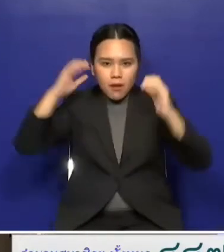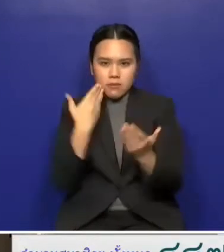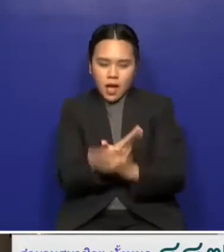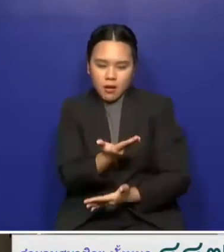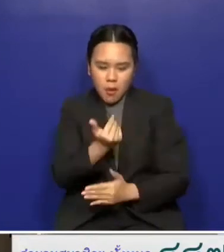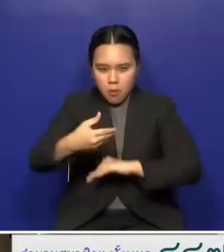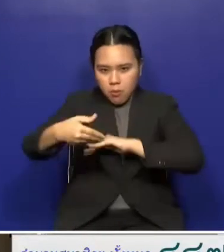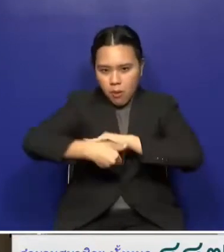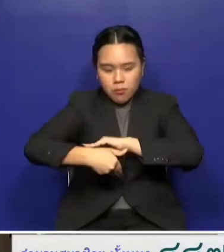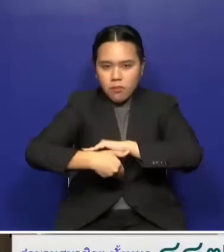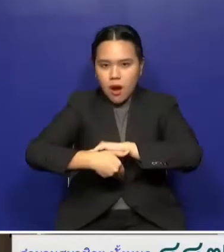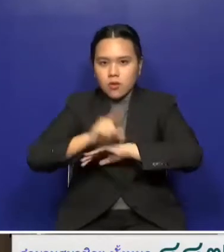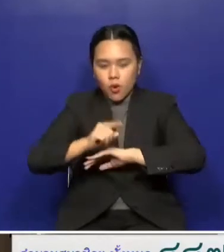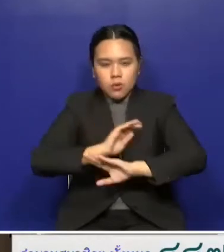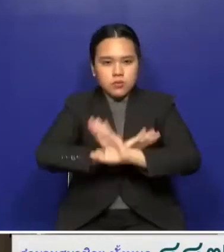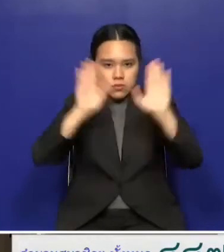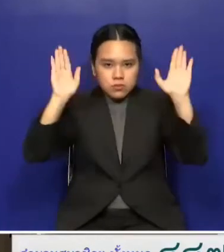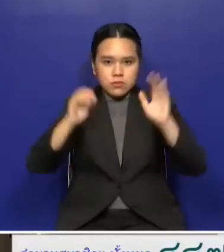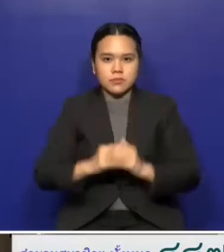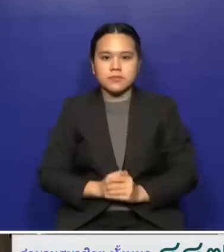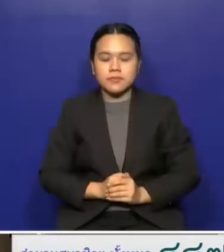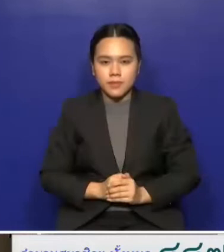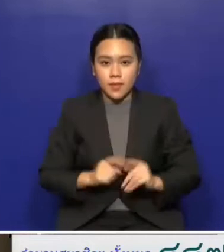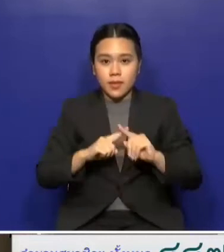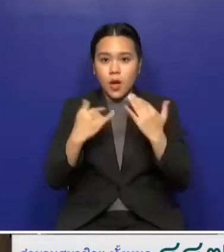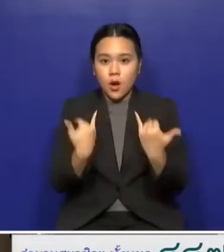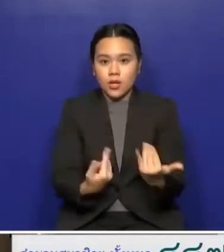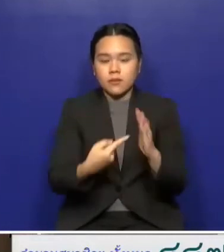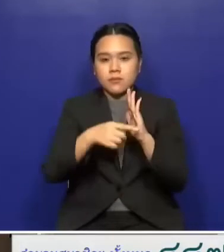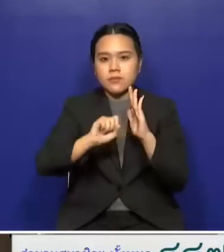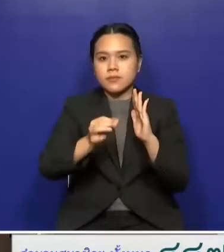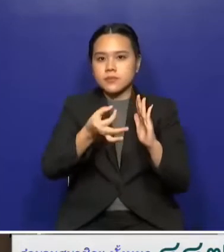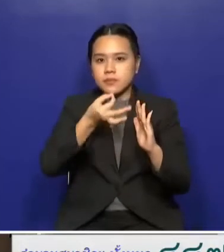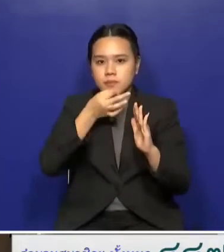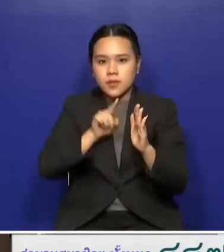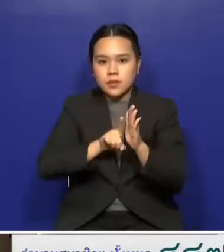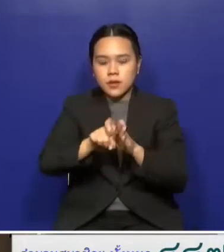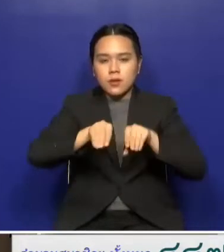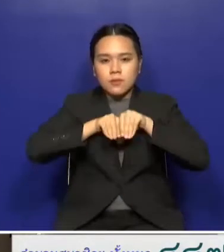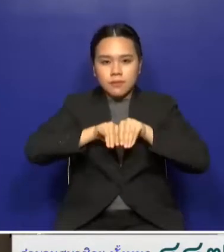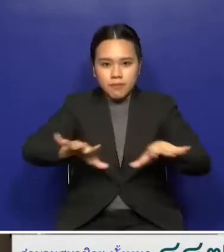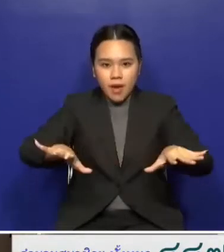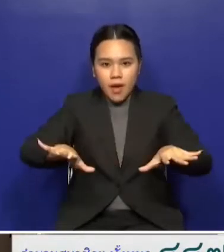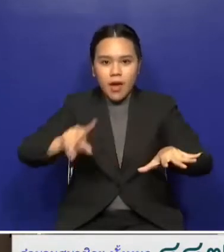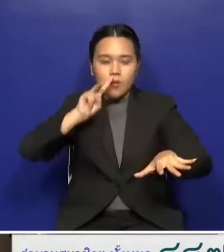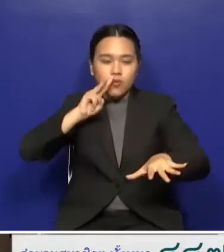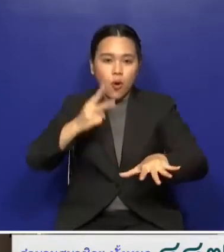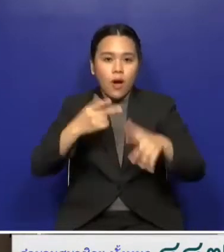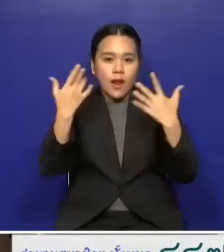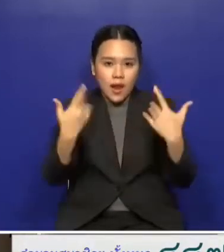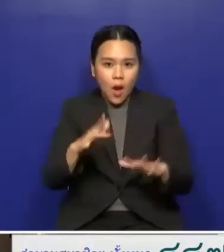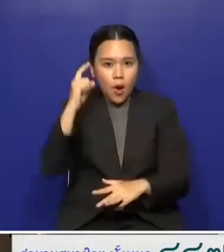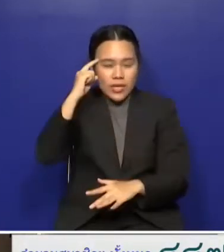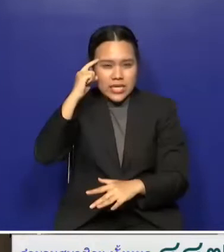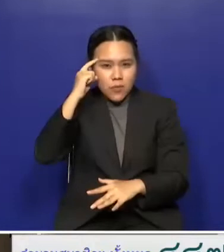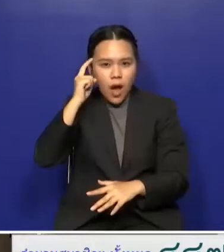ปแต่ในเมื่อเกิดการระบาดในสมุทรสาครแล้วผมก็เห็นด้วยครับว่าเราจำเป็นที่จะต้องตัดวงจรการแพร่ระบ